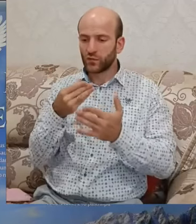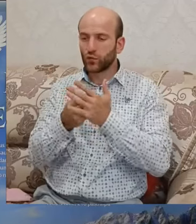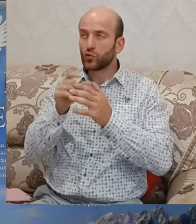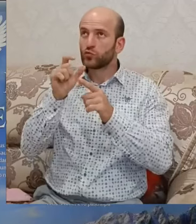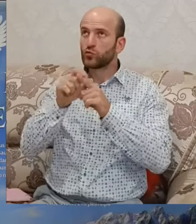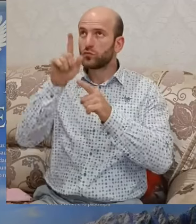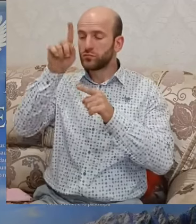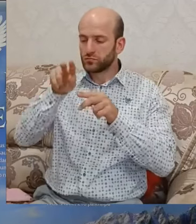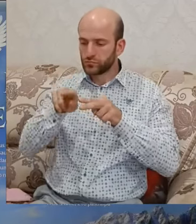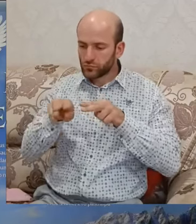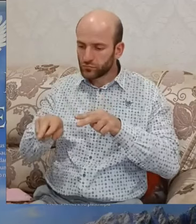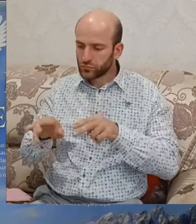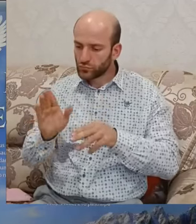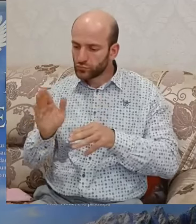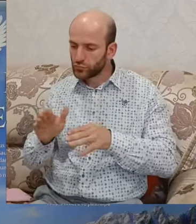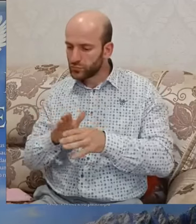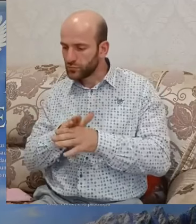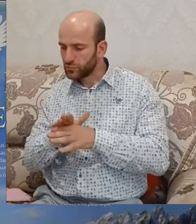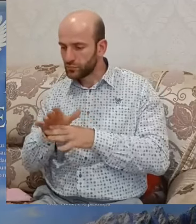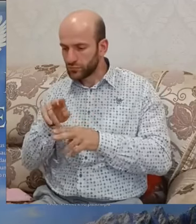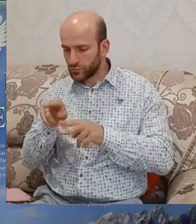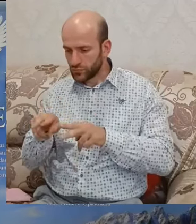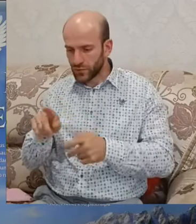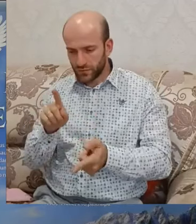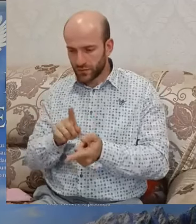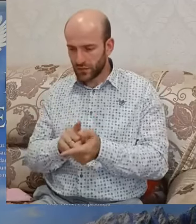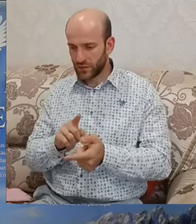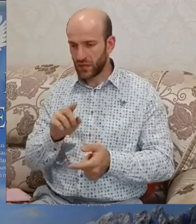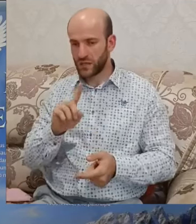Ar grūdas nekrito į dirvą ir nemirė?